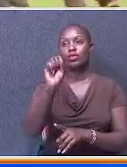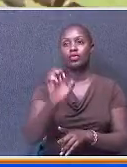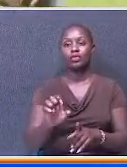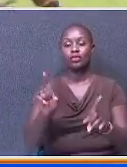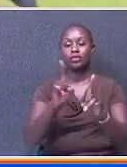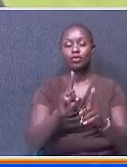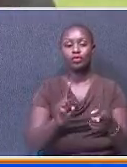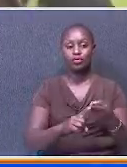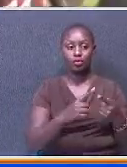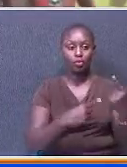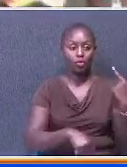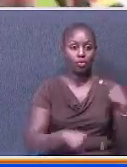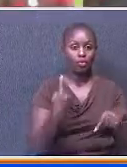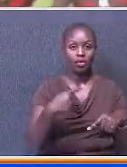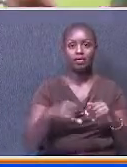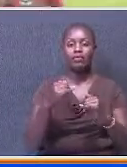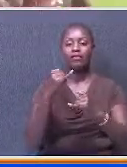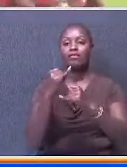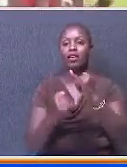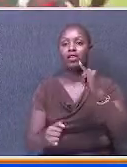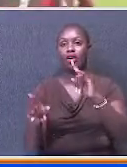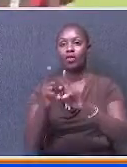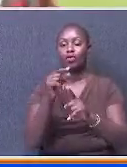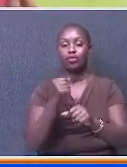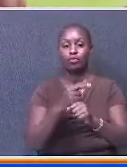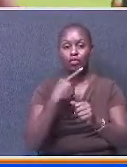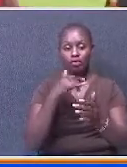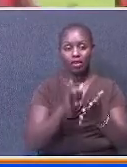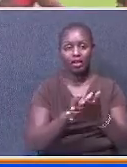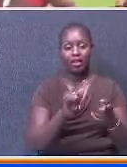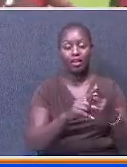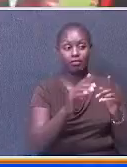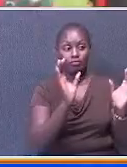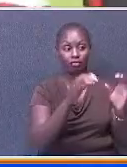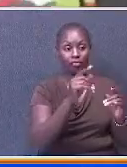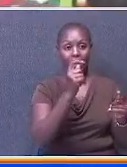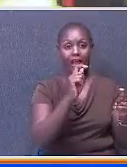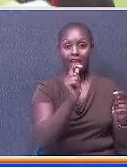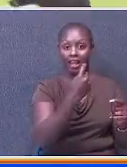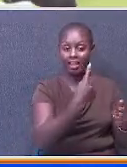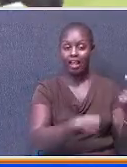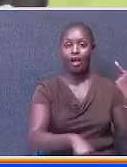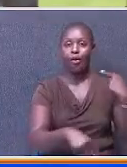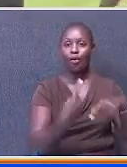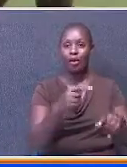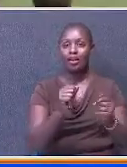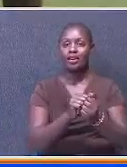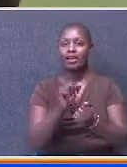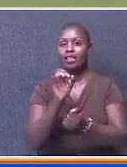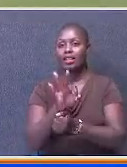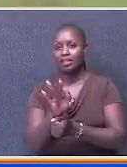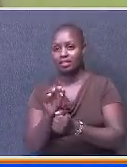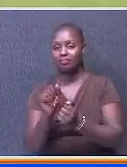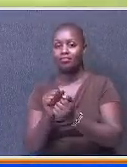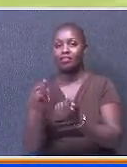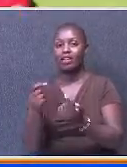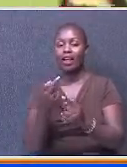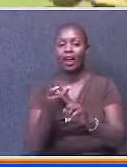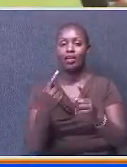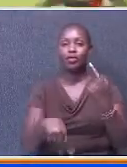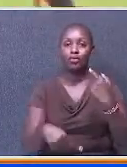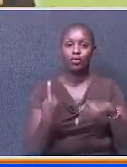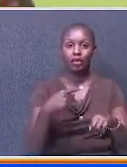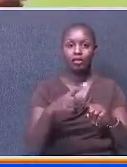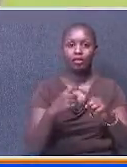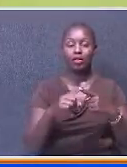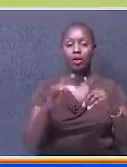akifungia try ya mwisho na kuhakikishia Shujaa ushindi wa alama 23-3 na kufuzu kwenye kombe la dunia.